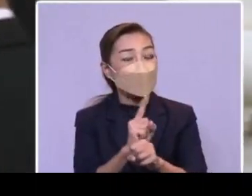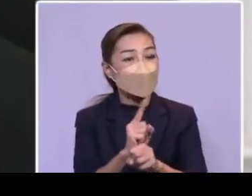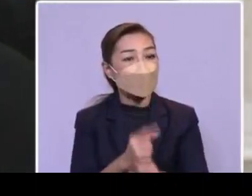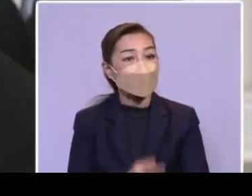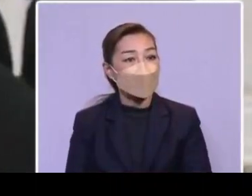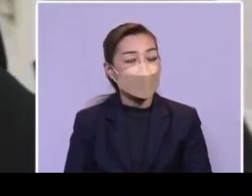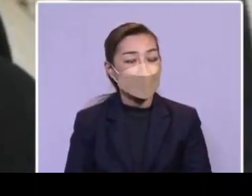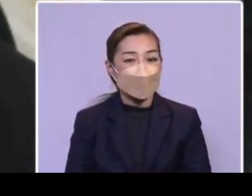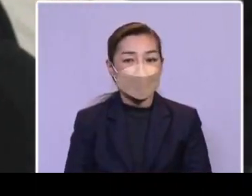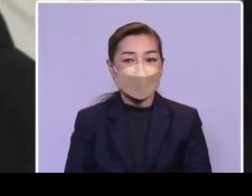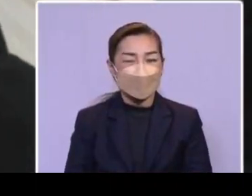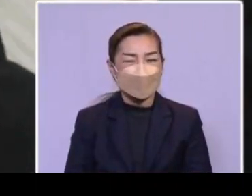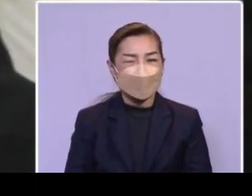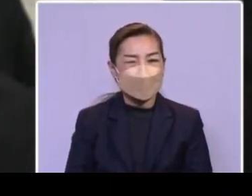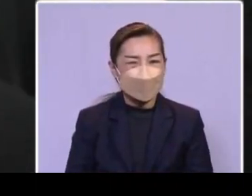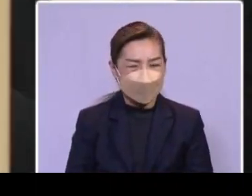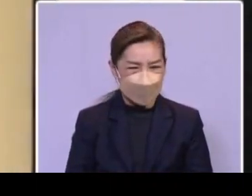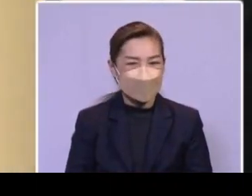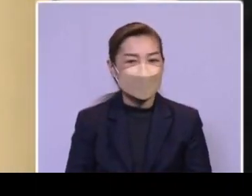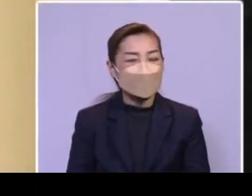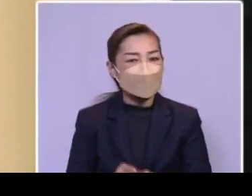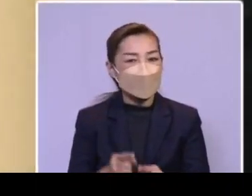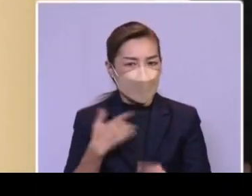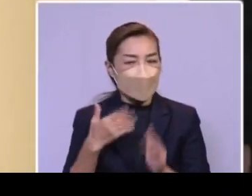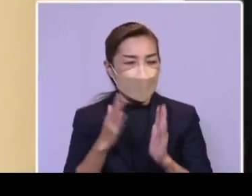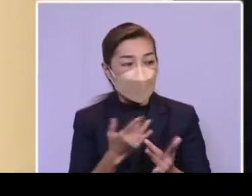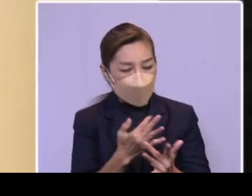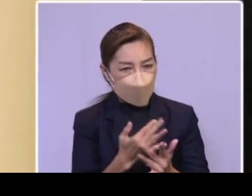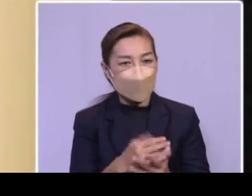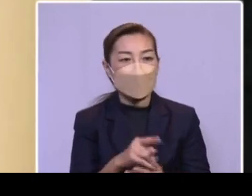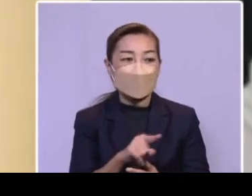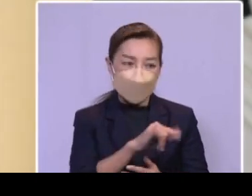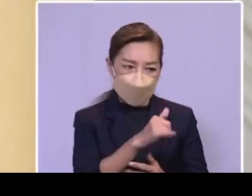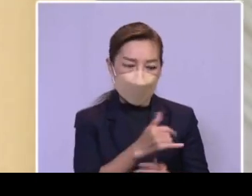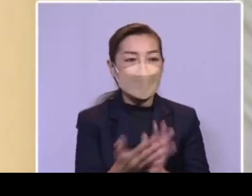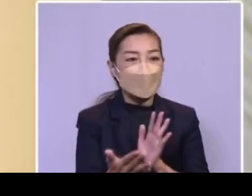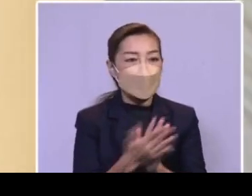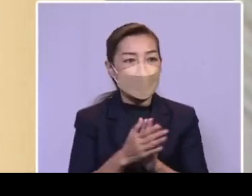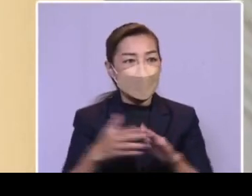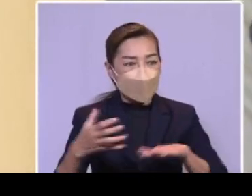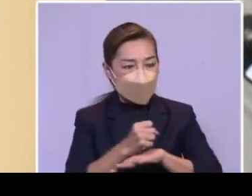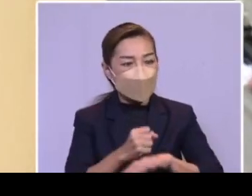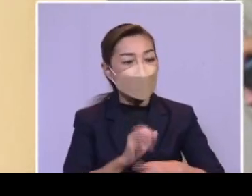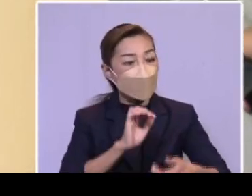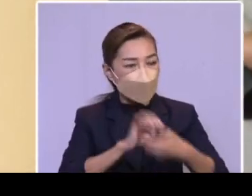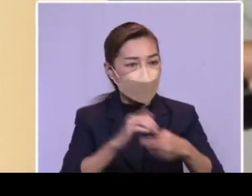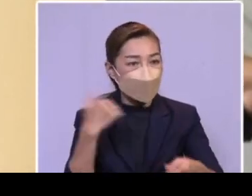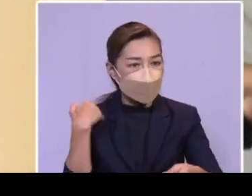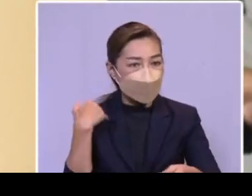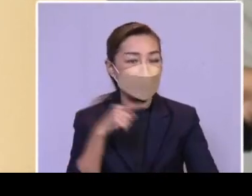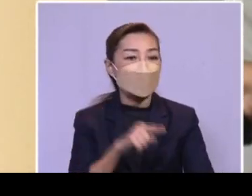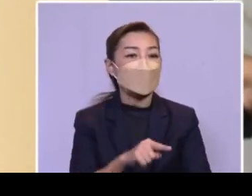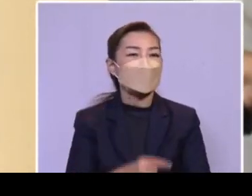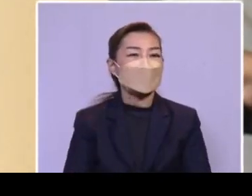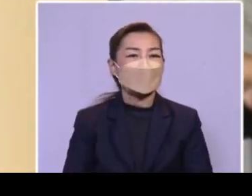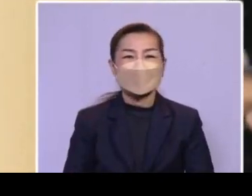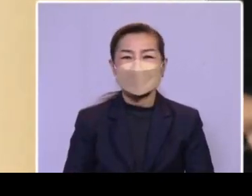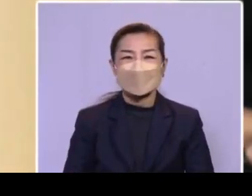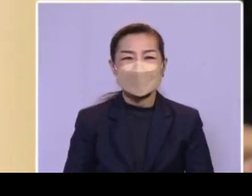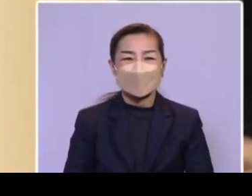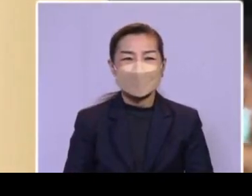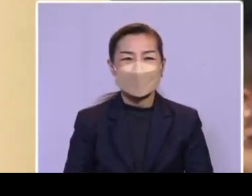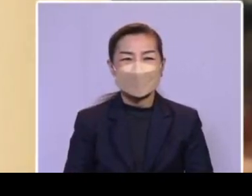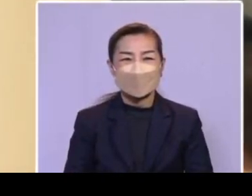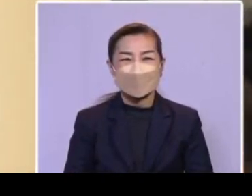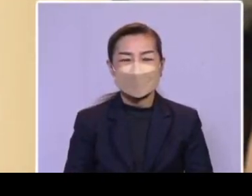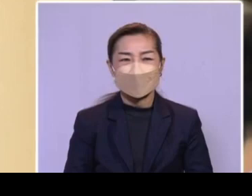เตรียมรอการจากท่านนายกอยู่ค่ะเพื่อที่จะไปร่วมทางการเมืองท่านนายกอ่ะท่านนายกรอปัจจัยอะไรคะในการที่จะยังตอบไม่ได้ในตอนนี้ค่ะก็มีราย